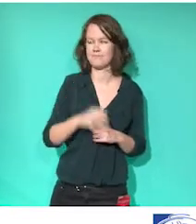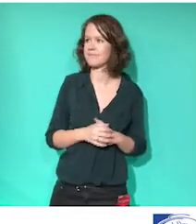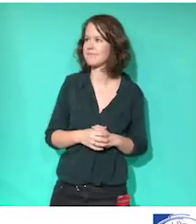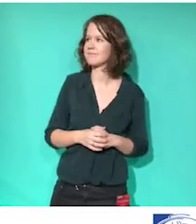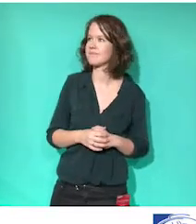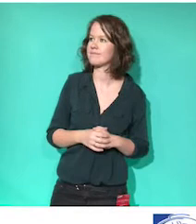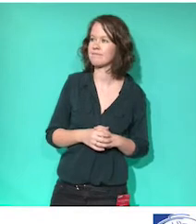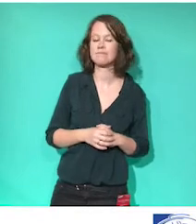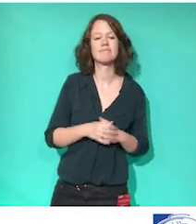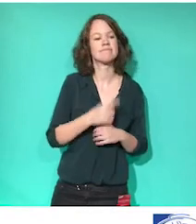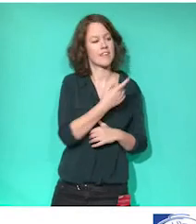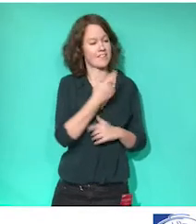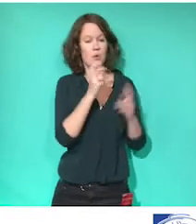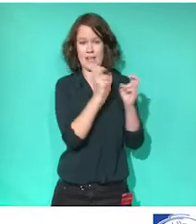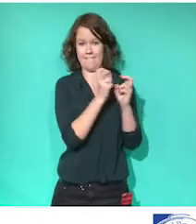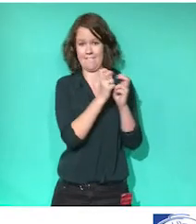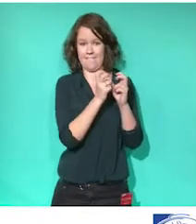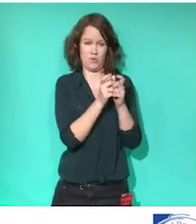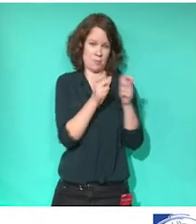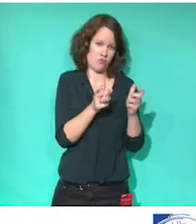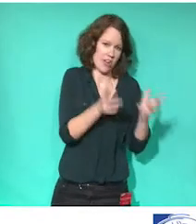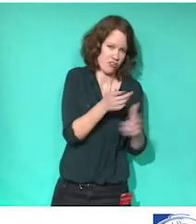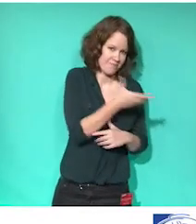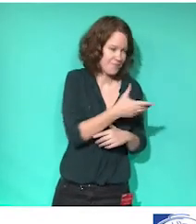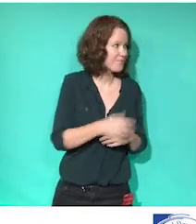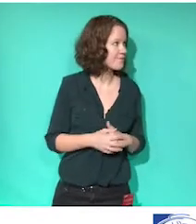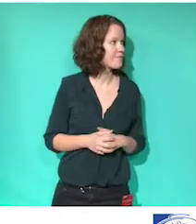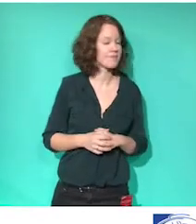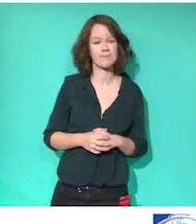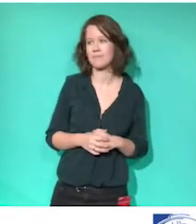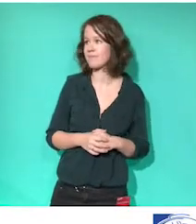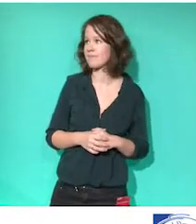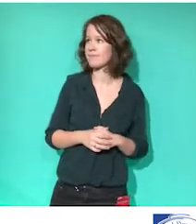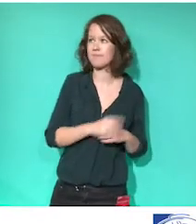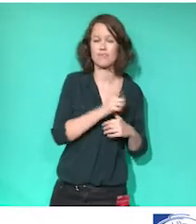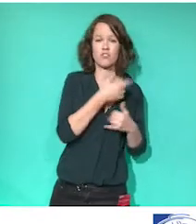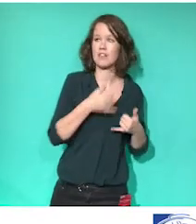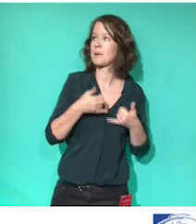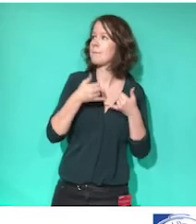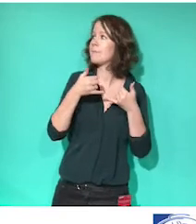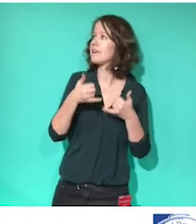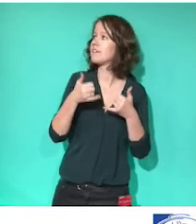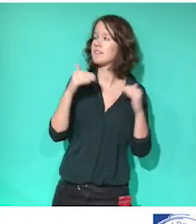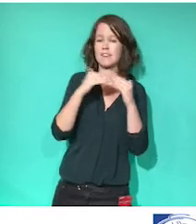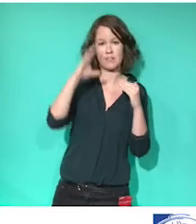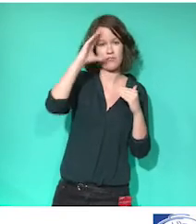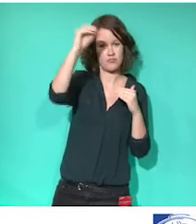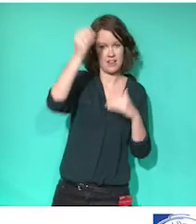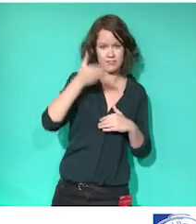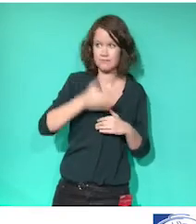Oran Duprat, qui représente EDF pour l'entreprise engagée. Deuxième prix, prix de la catégorie égalité professionnelle.